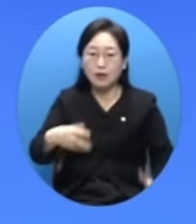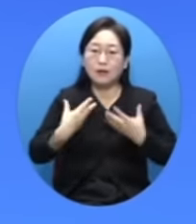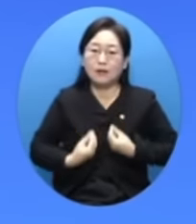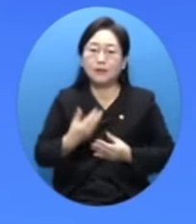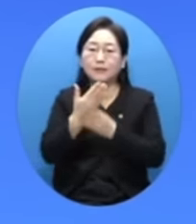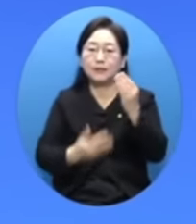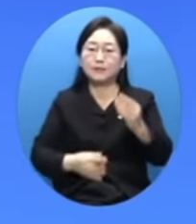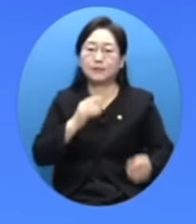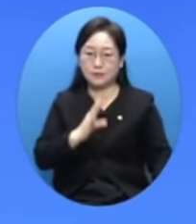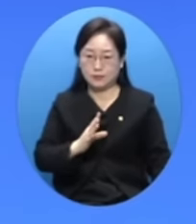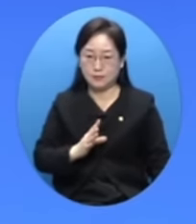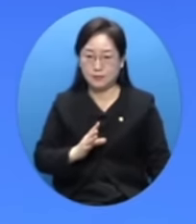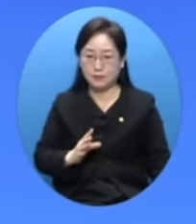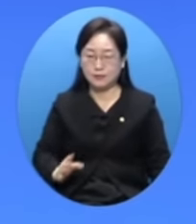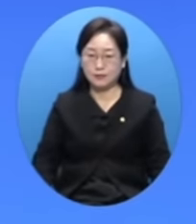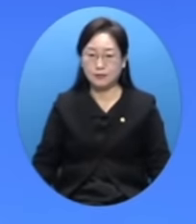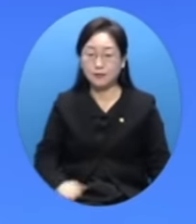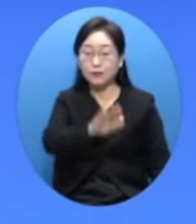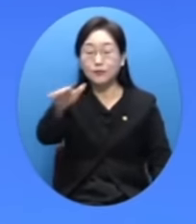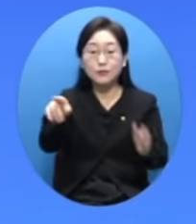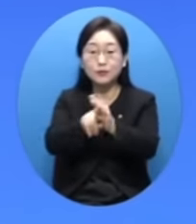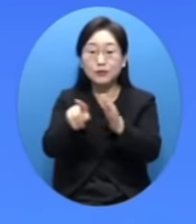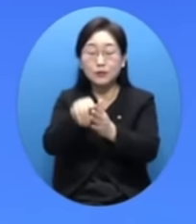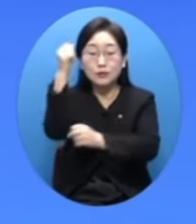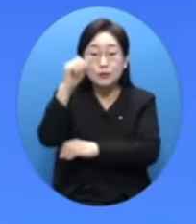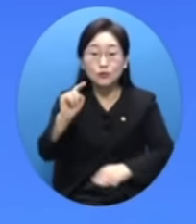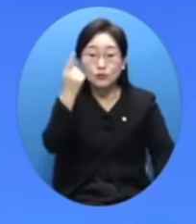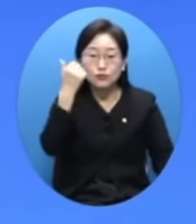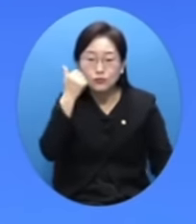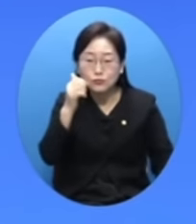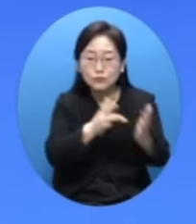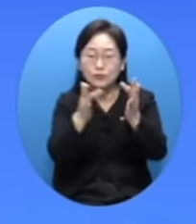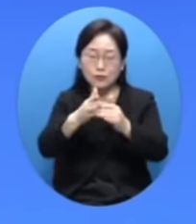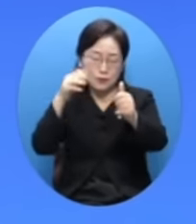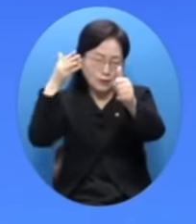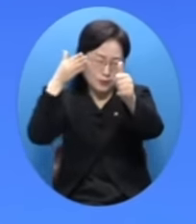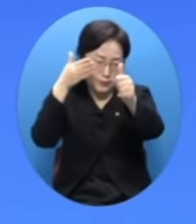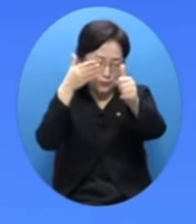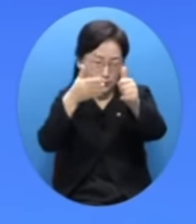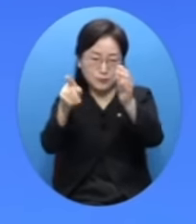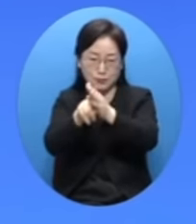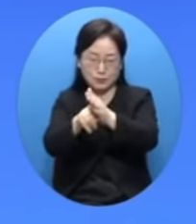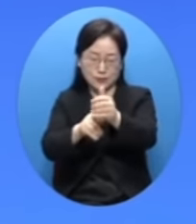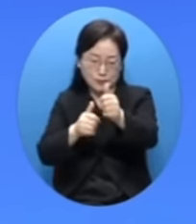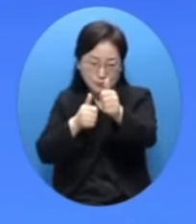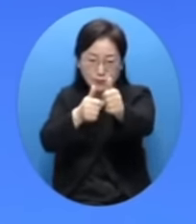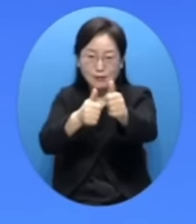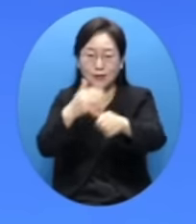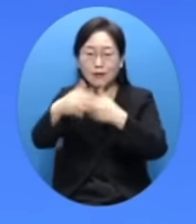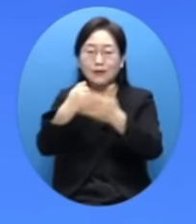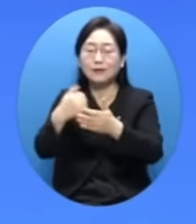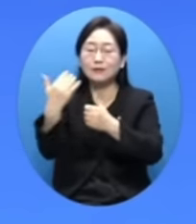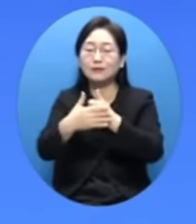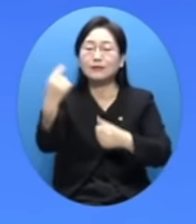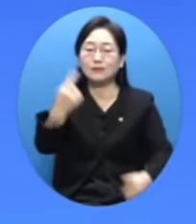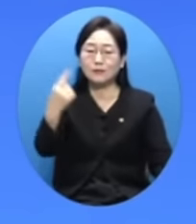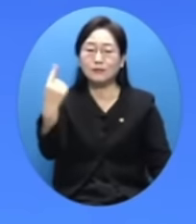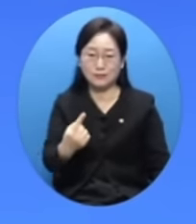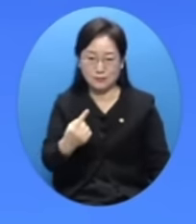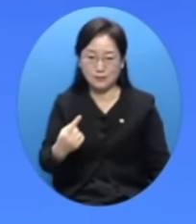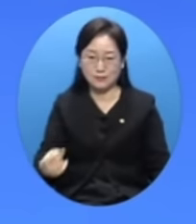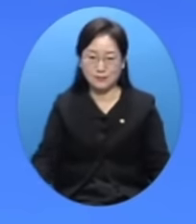빠질 수밖에 없습니다 우리의 믿음의 근원이 되시는 예수님을 바라보고 믿고 나갈 때 하나님의 은혜가 우리에게 임하게